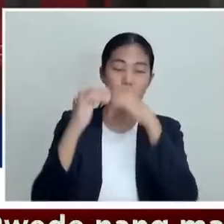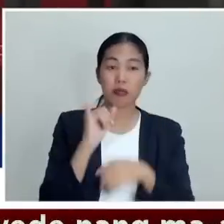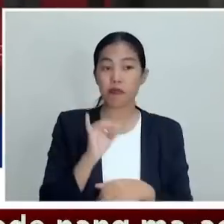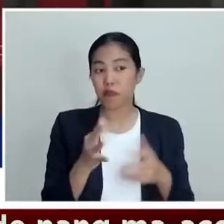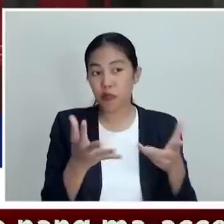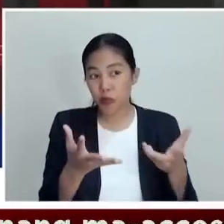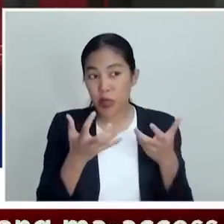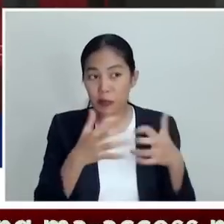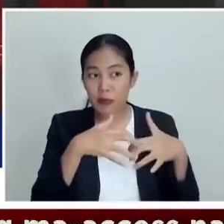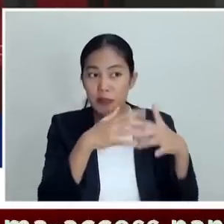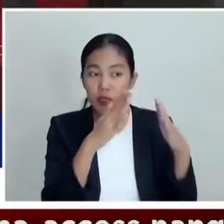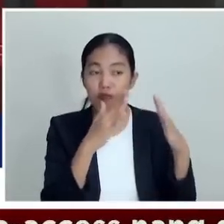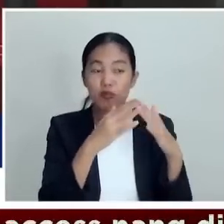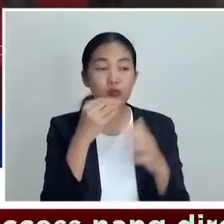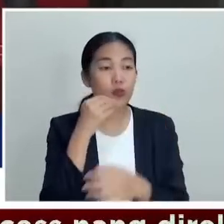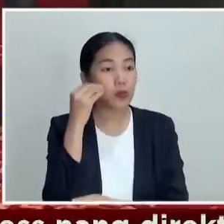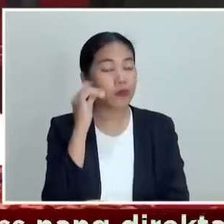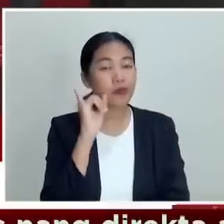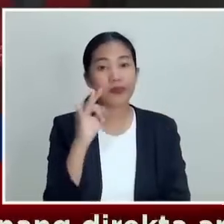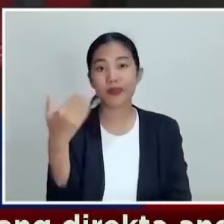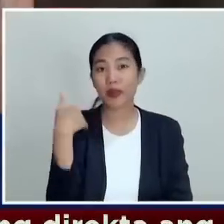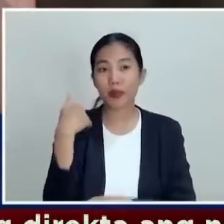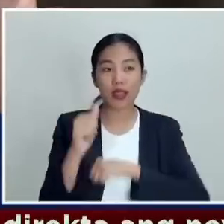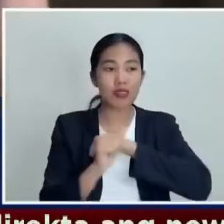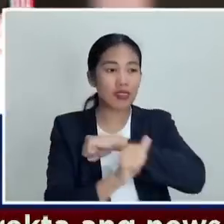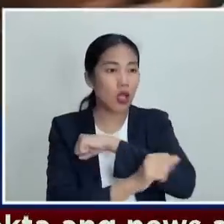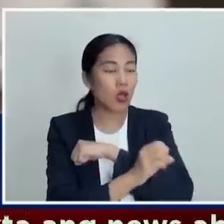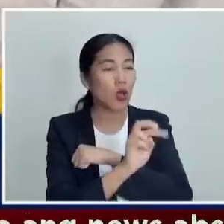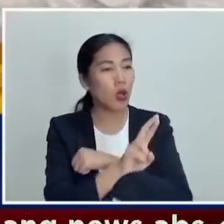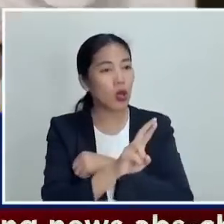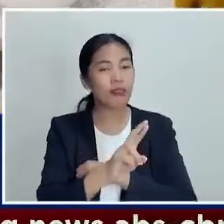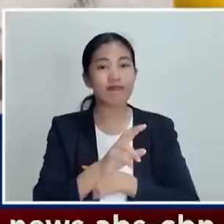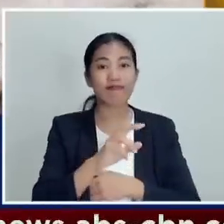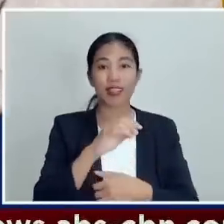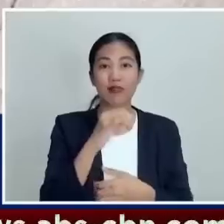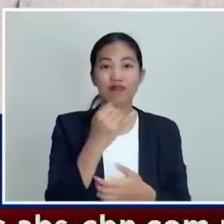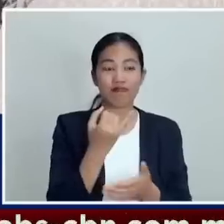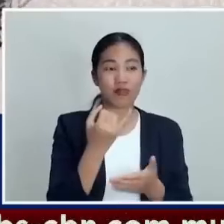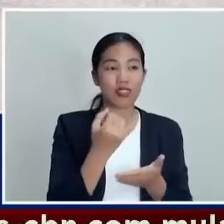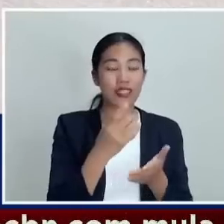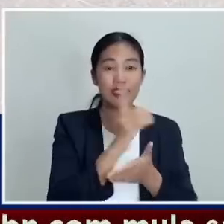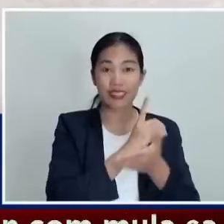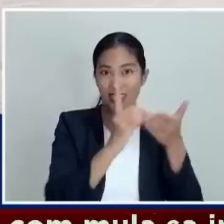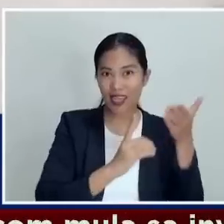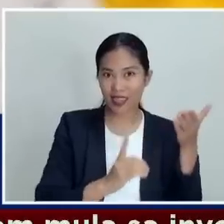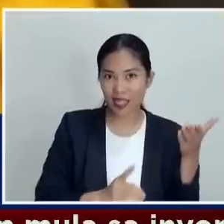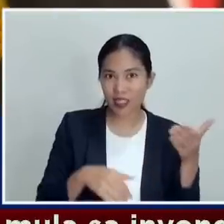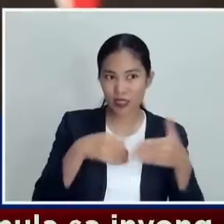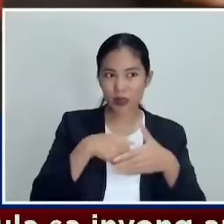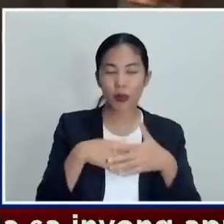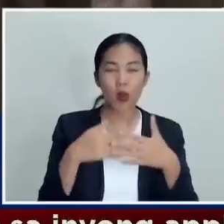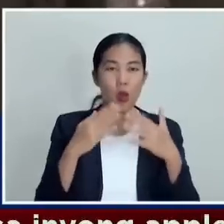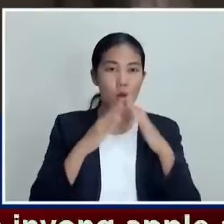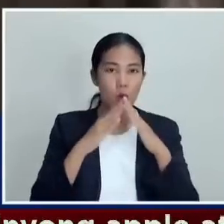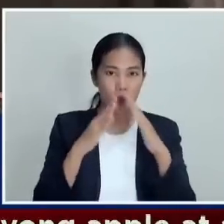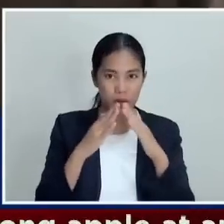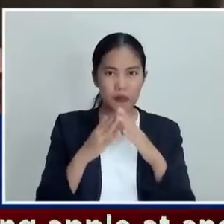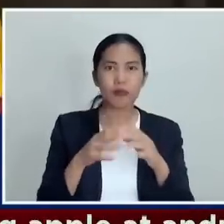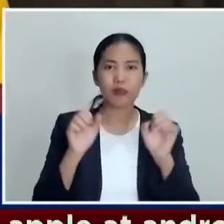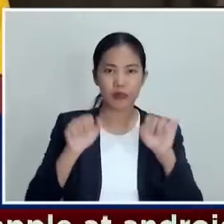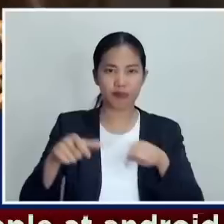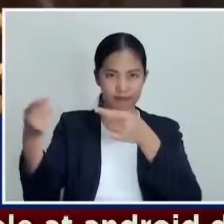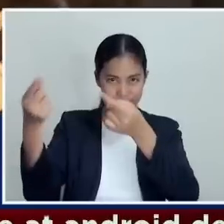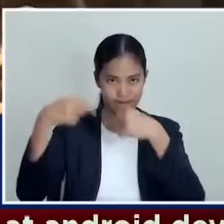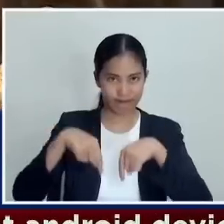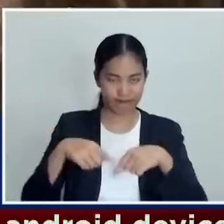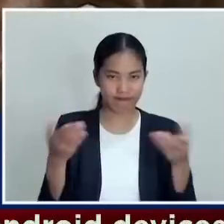have like an architect or an interior designer, you can come here. Umaasa ang World Bec na lalong lalago ang industriya ng